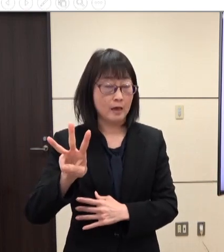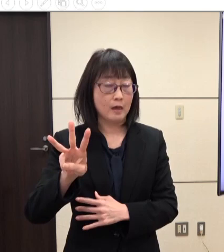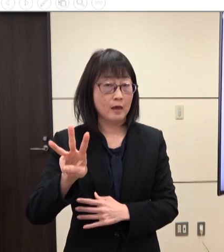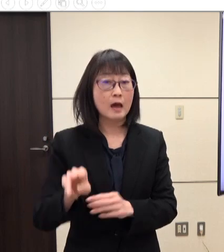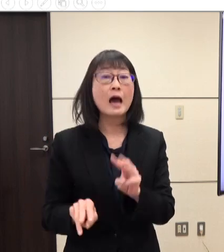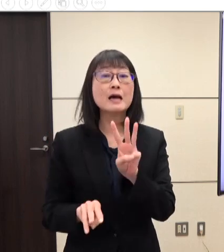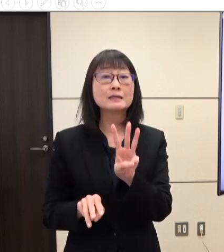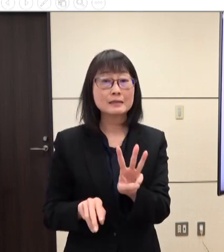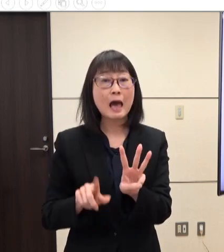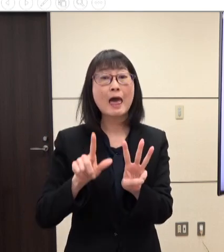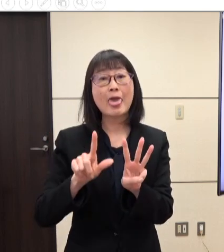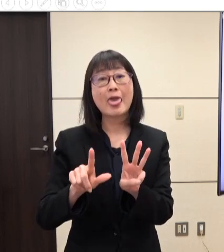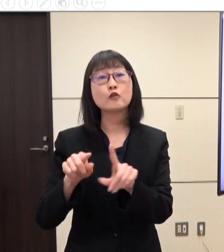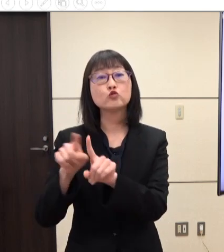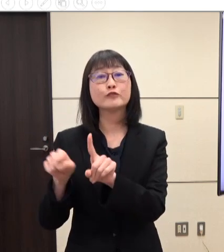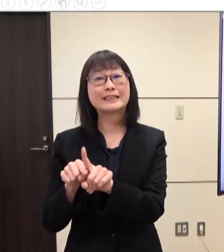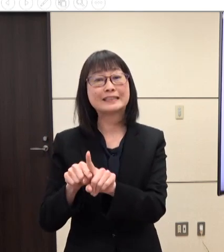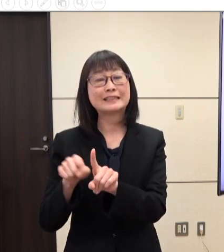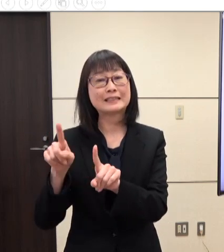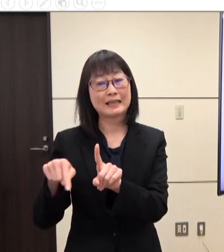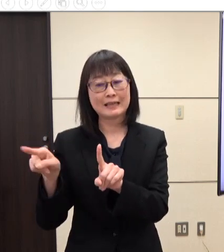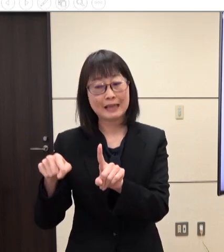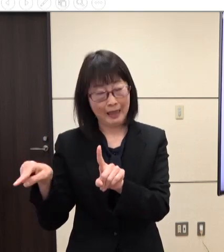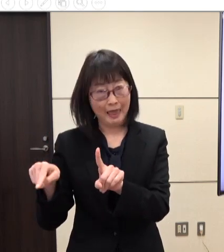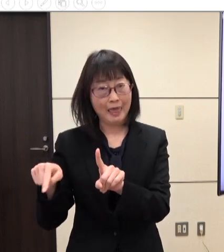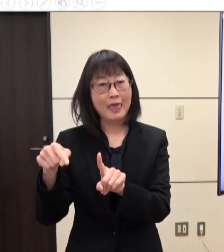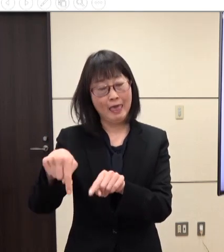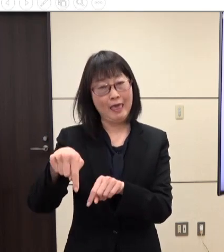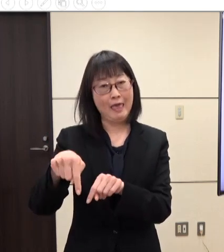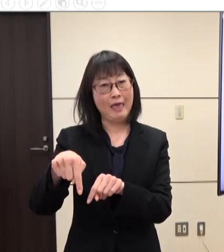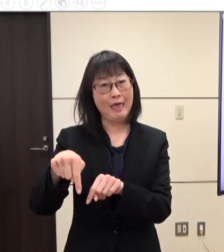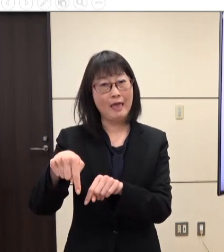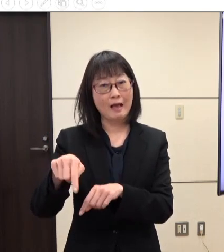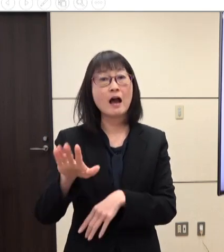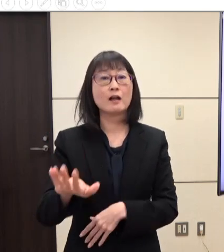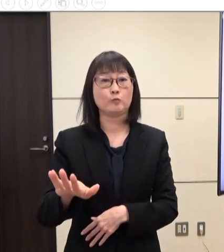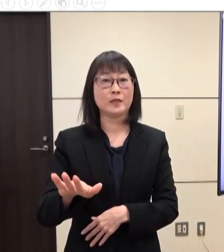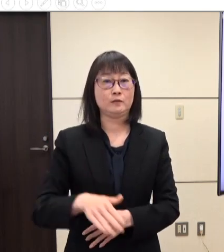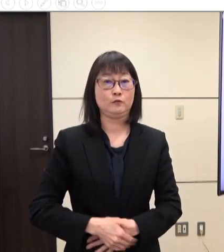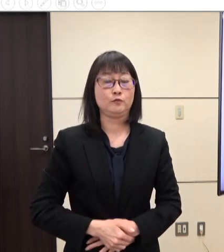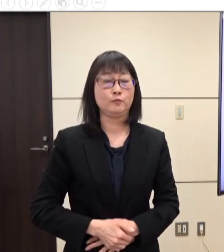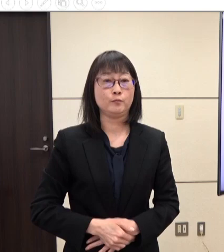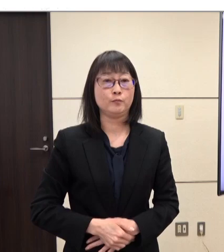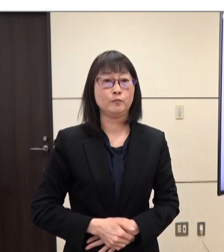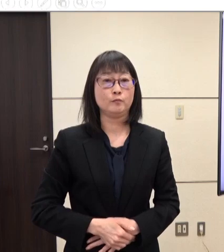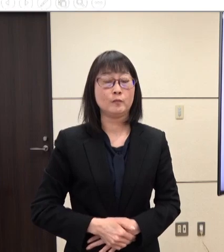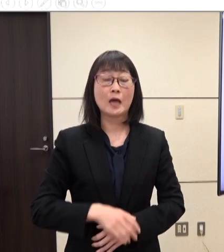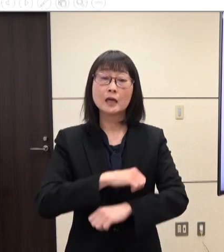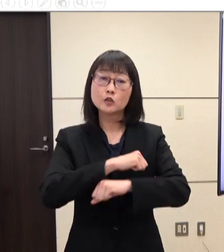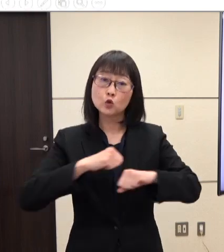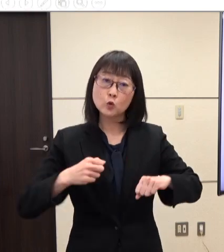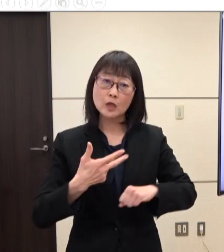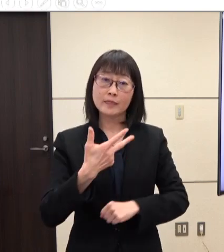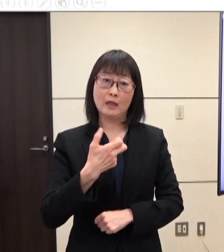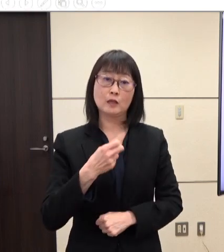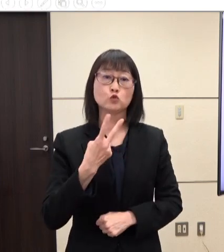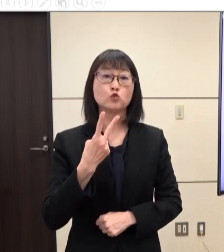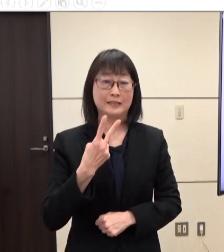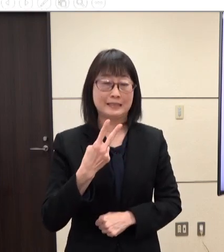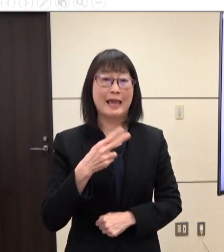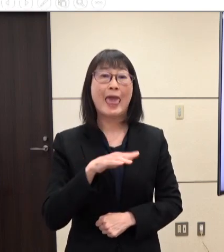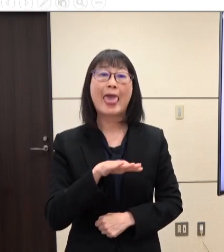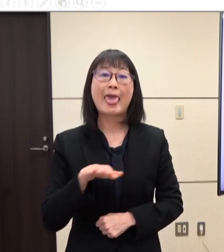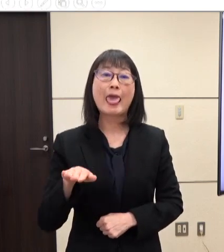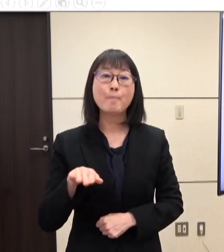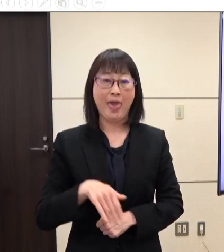ね住宅を提供いたします。72平米であります。それからこちらの第二団地の